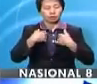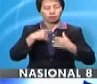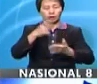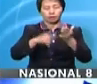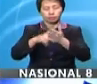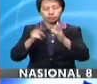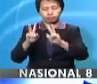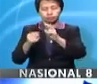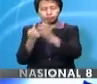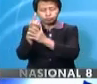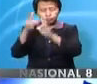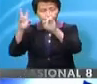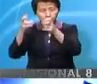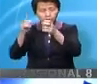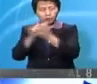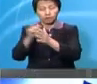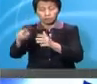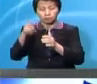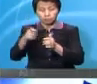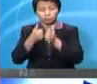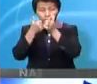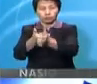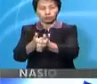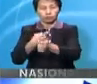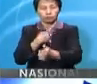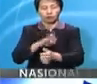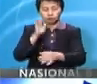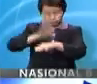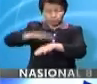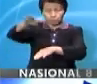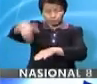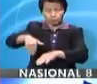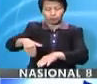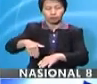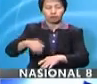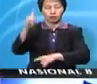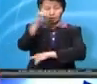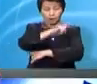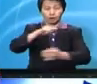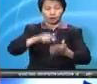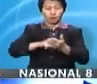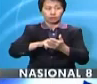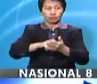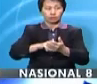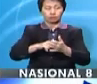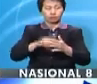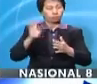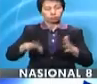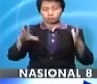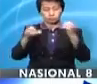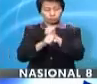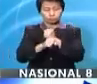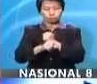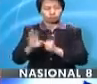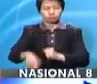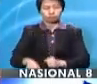issues or individuals that we need to follow up, we will call them then. But today is a bit too early to make any conclusions.